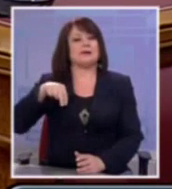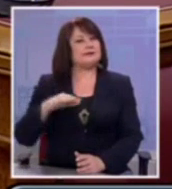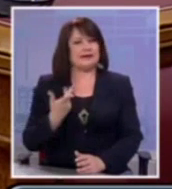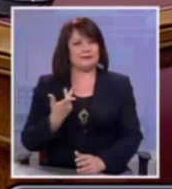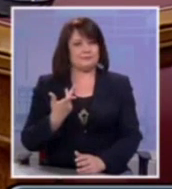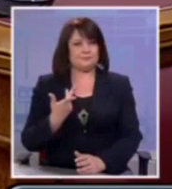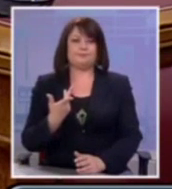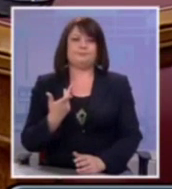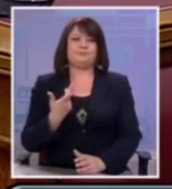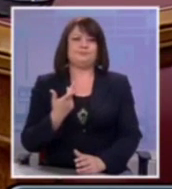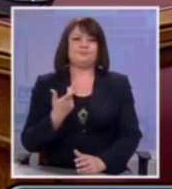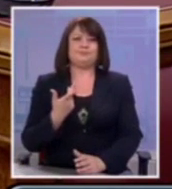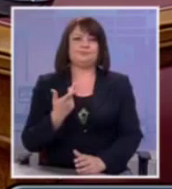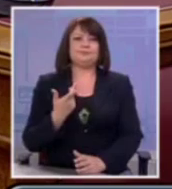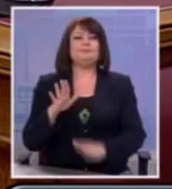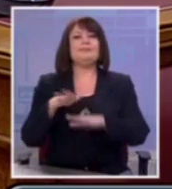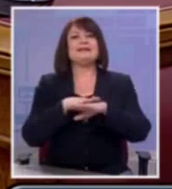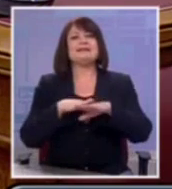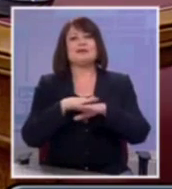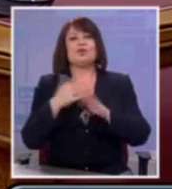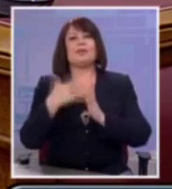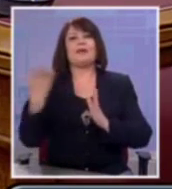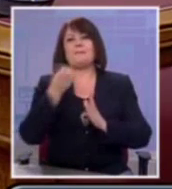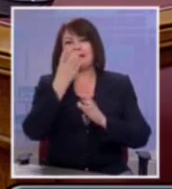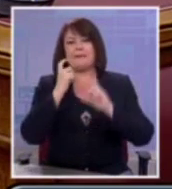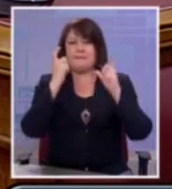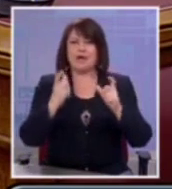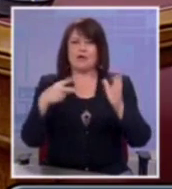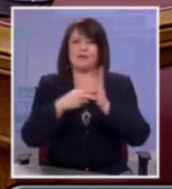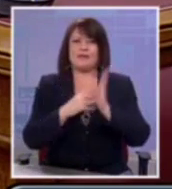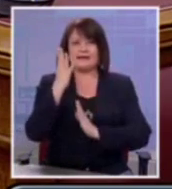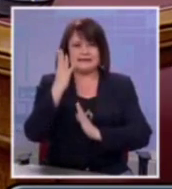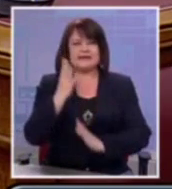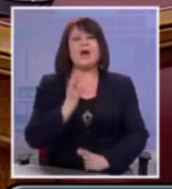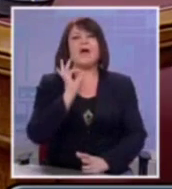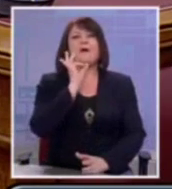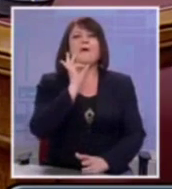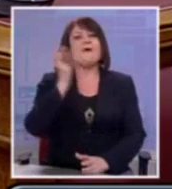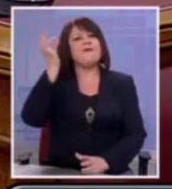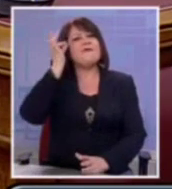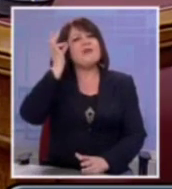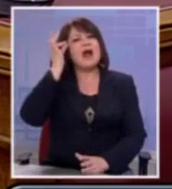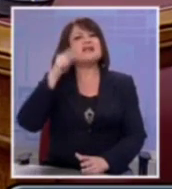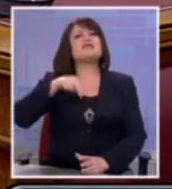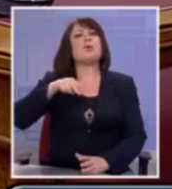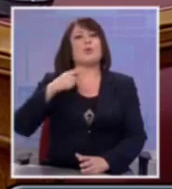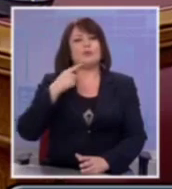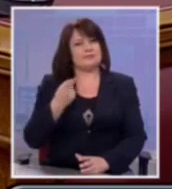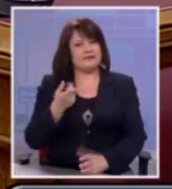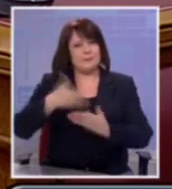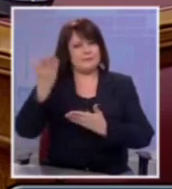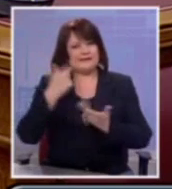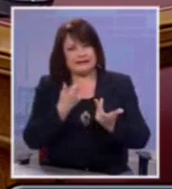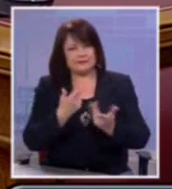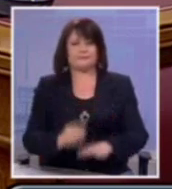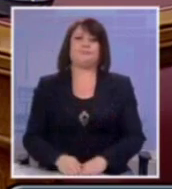Είπε λοιπόν στο... 15 Μαΐου του 2014 στη France 2. Όταν ρωτήθηκε για αυτό το θέμα